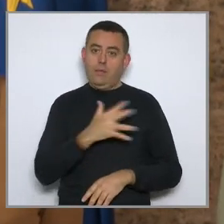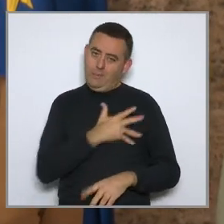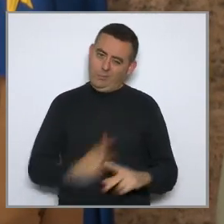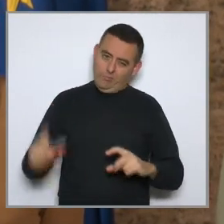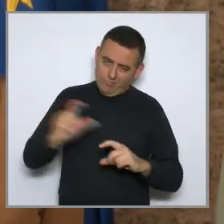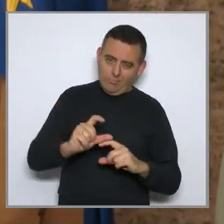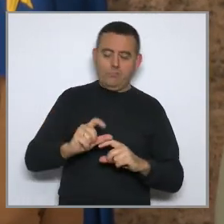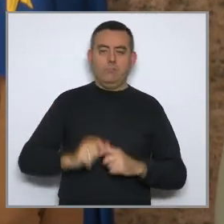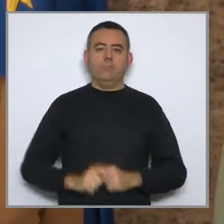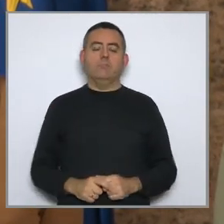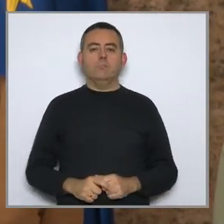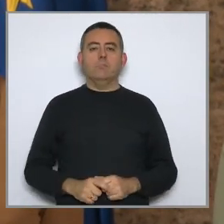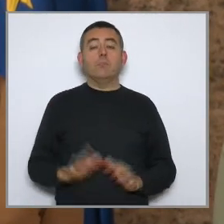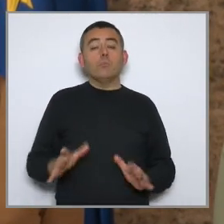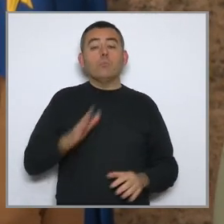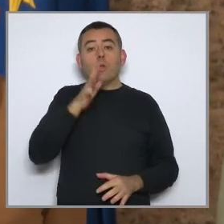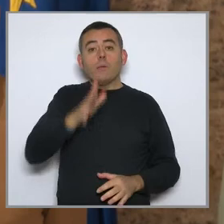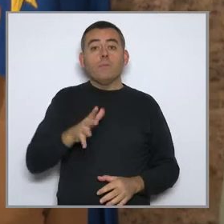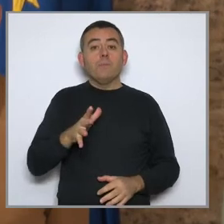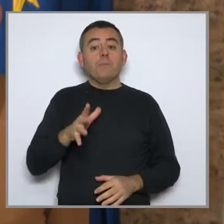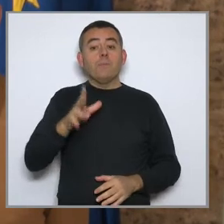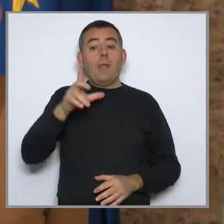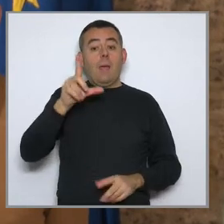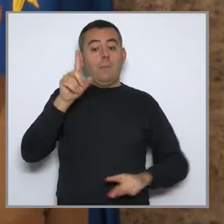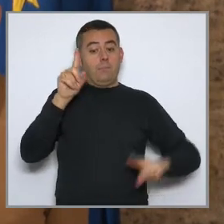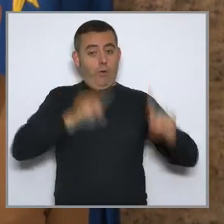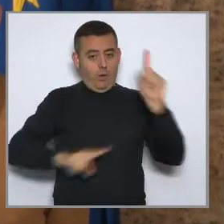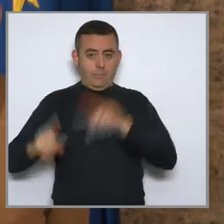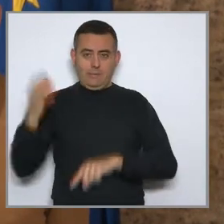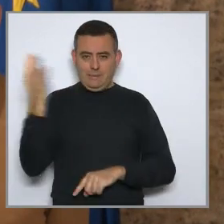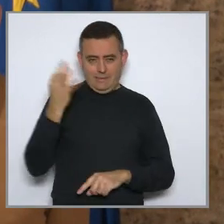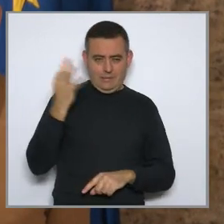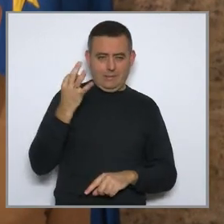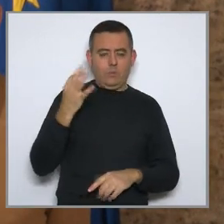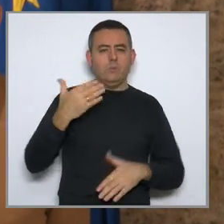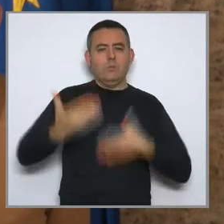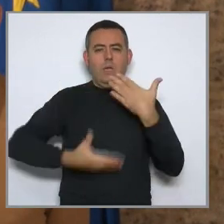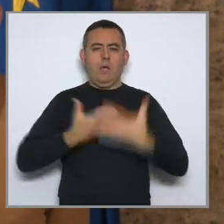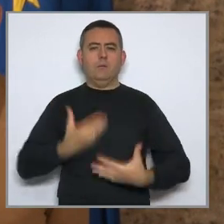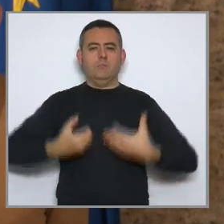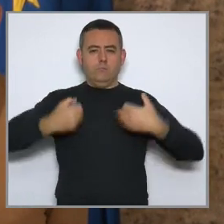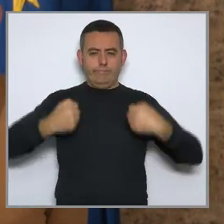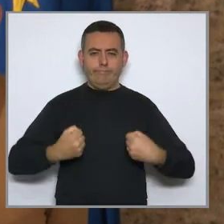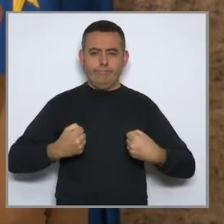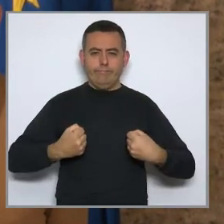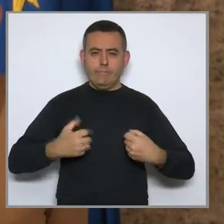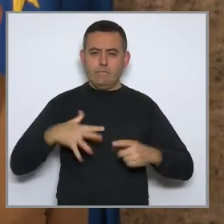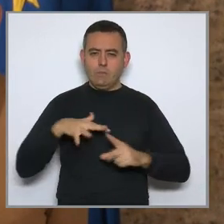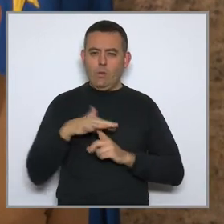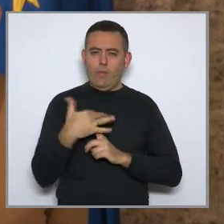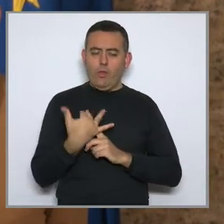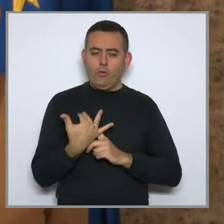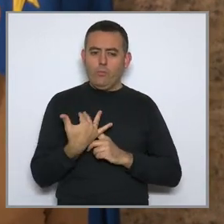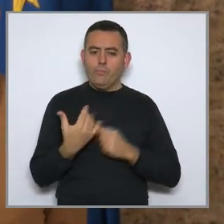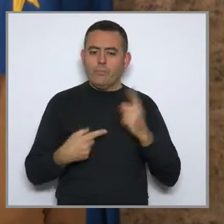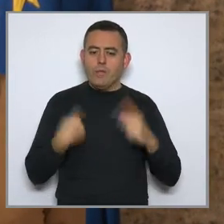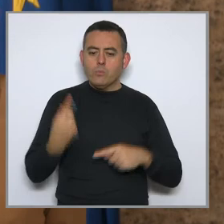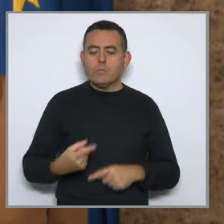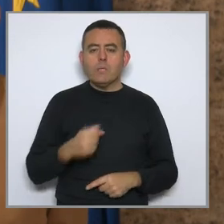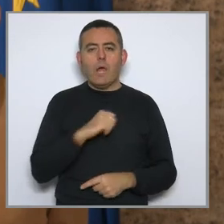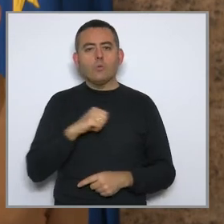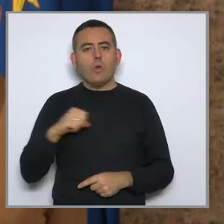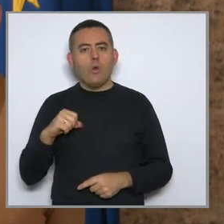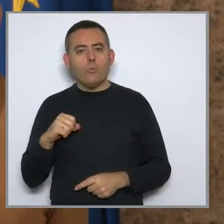quan se va consolidant aquesta situació fa que els treballadors o els autònoms en aquest cas tinguin una